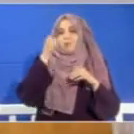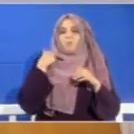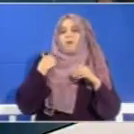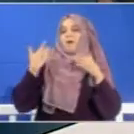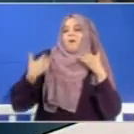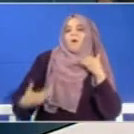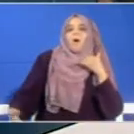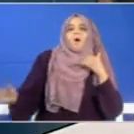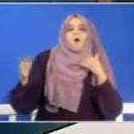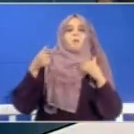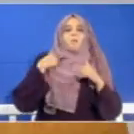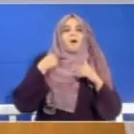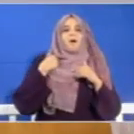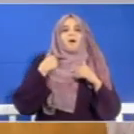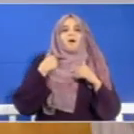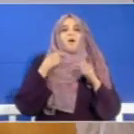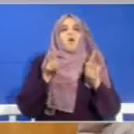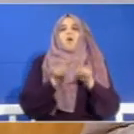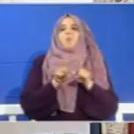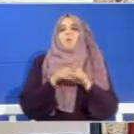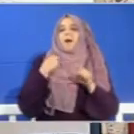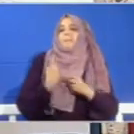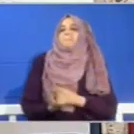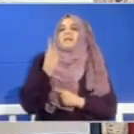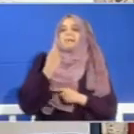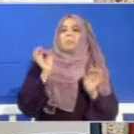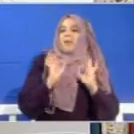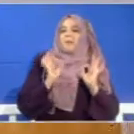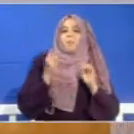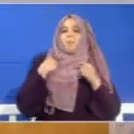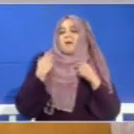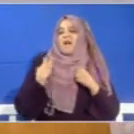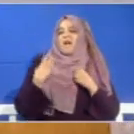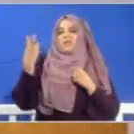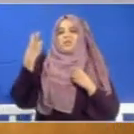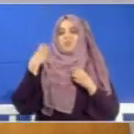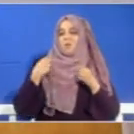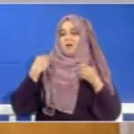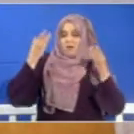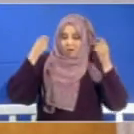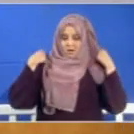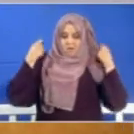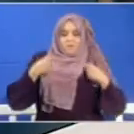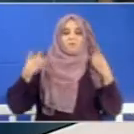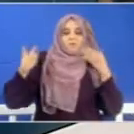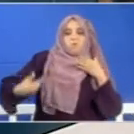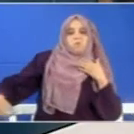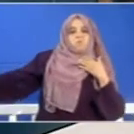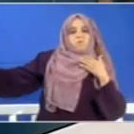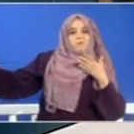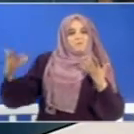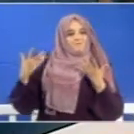وكأنه يريد أن يظهر في الناس متميزا بهذا الثراء، بهذا الكبرياء، بهذه العظمة، بهذا